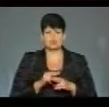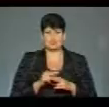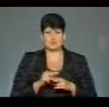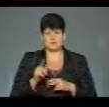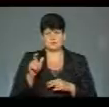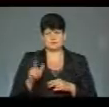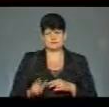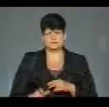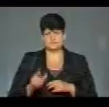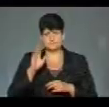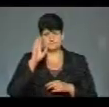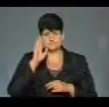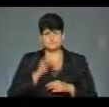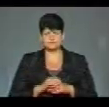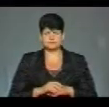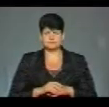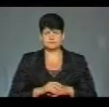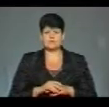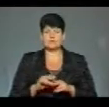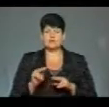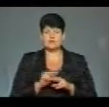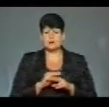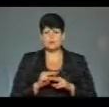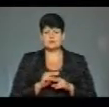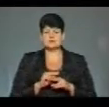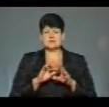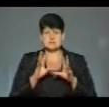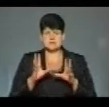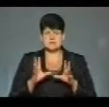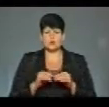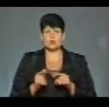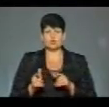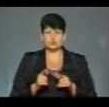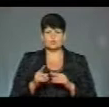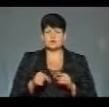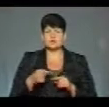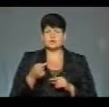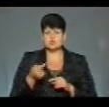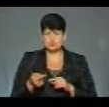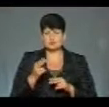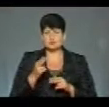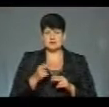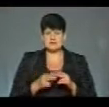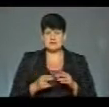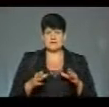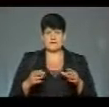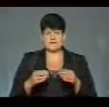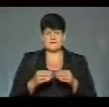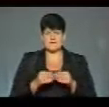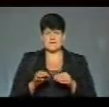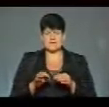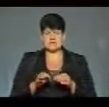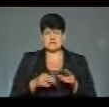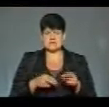пацієнта. Лікується рана місцево, загальне лікування, готуємо до наступного етапу, до завершальної фіксації перелому. Це все